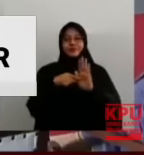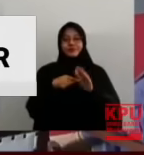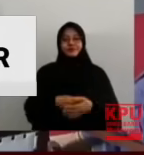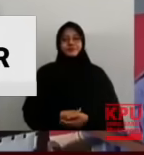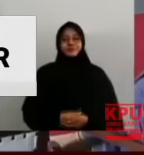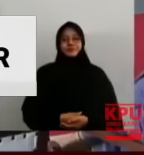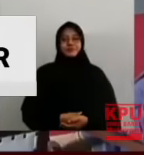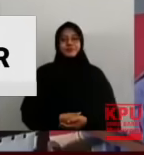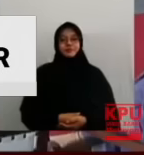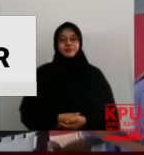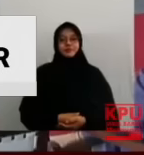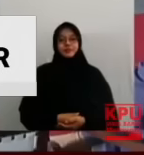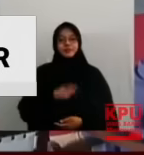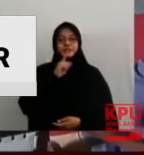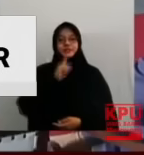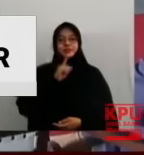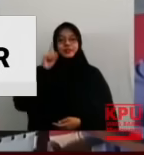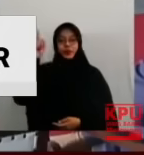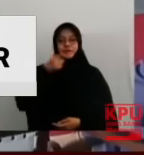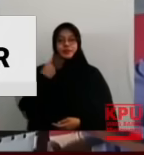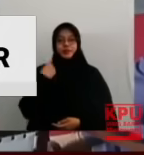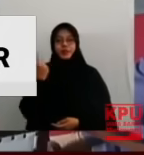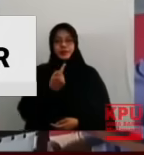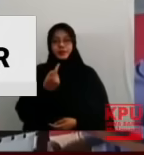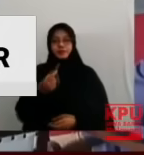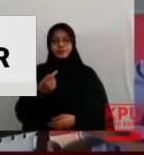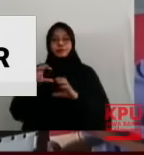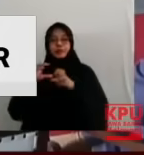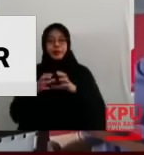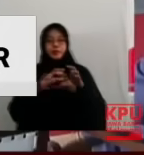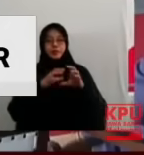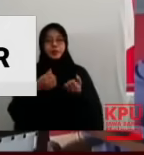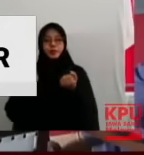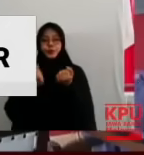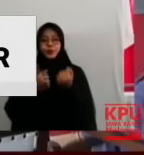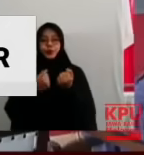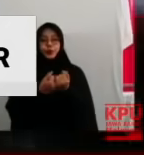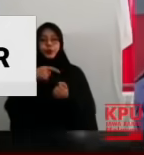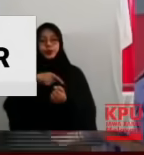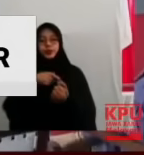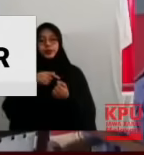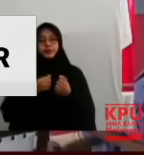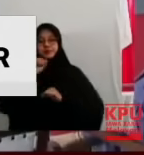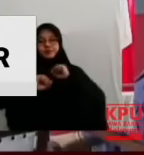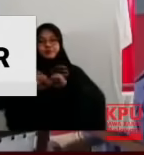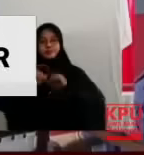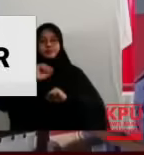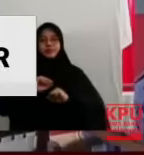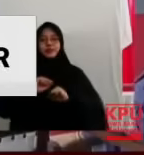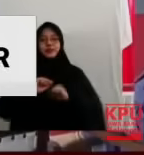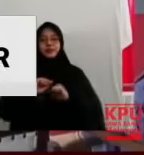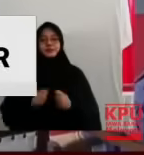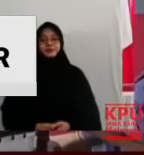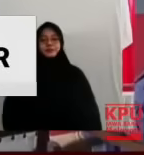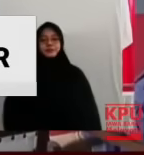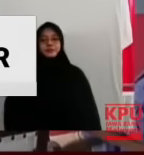kita dan Insyaallah kami dari partai-partai pendukung ini akan terus bergerak untuk menjadikan